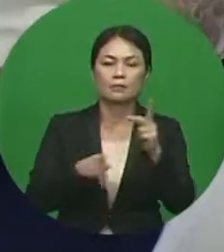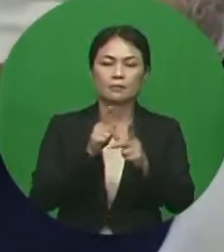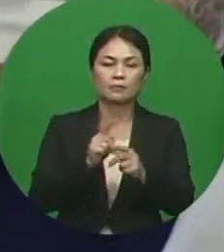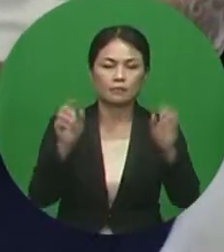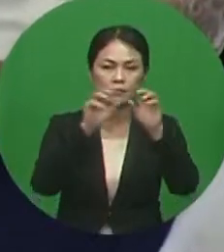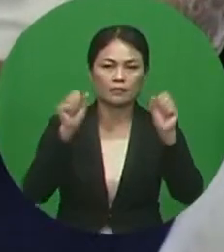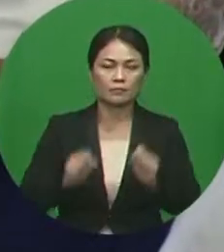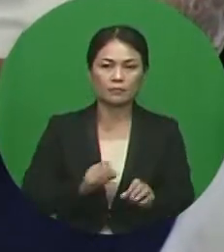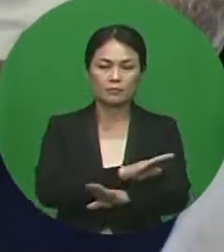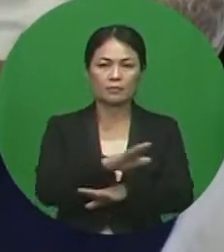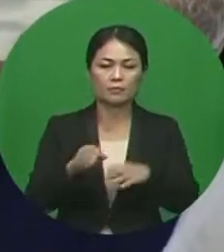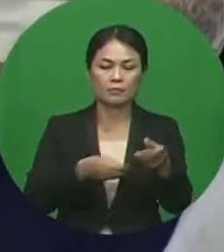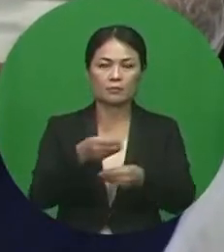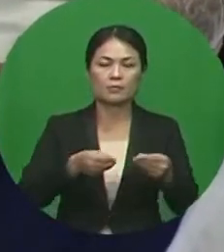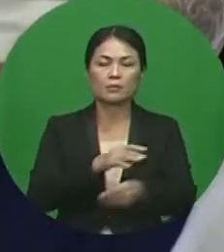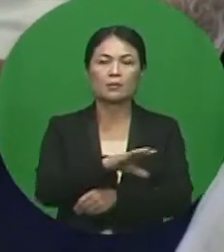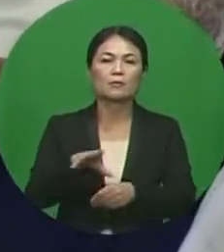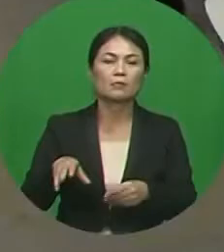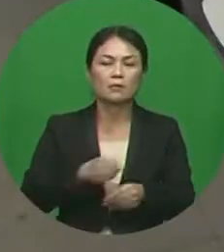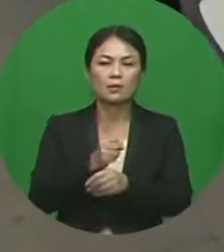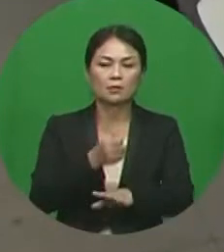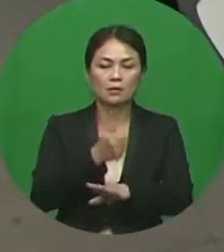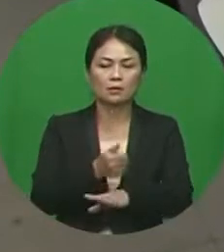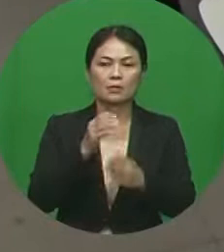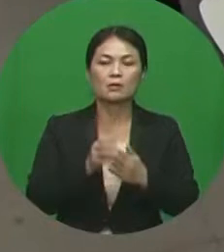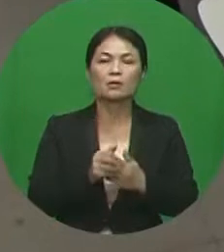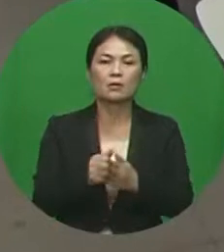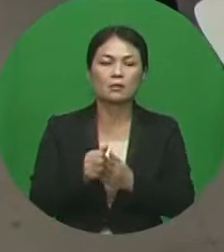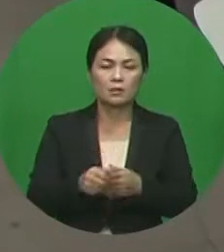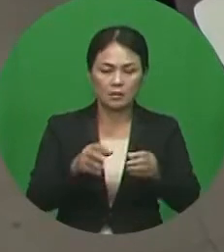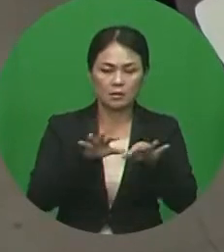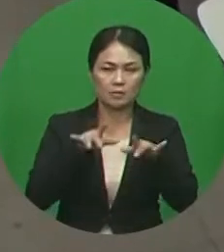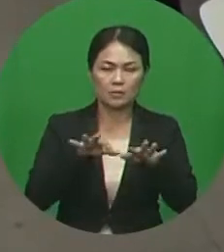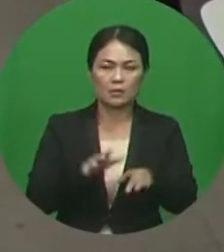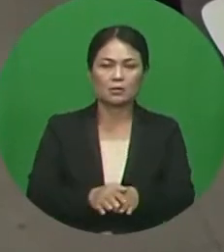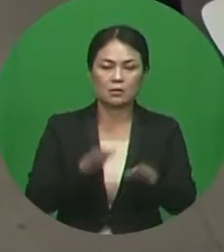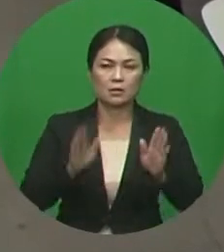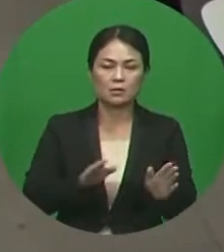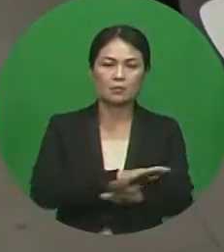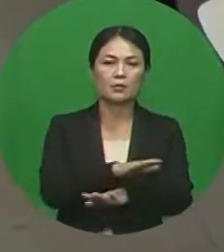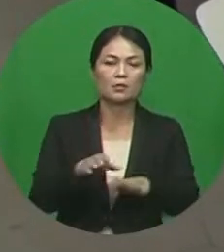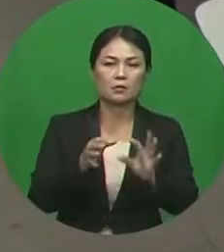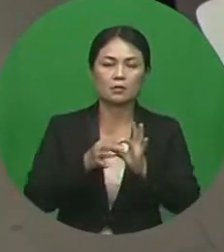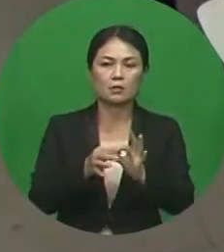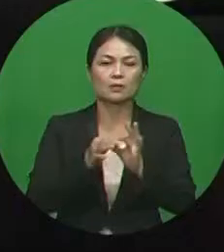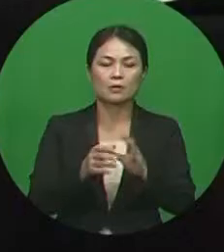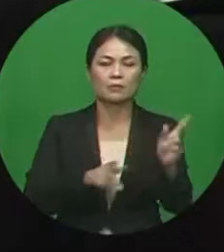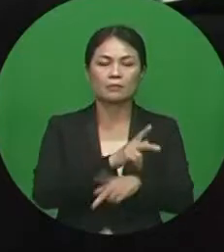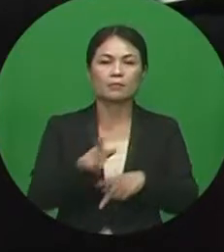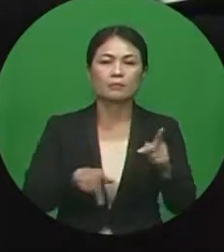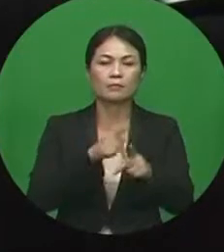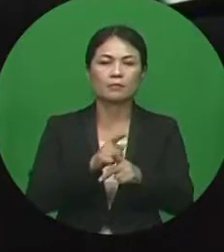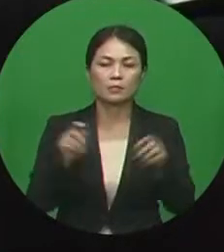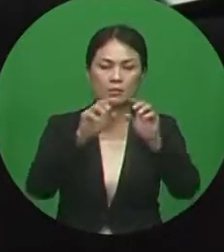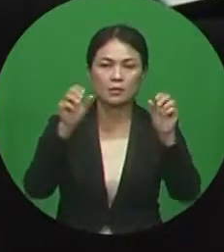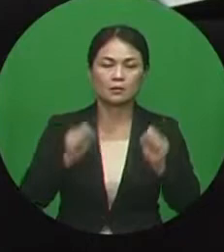រព័ន្ធគ្រប់គ្រងហិរញ្ញវត្ថុកម្ពុជាភាពជាអ្នកដឹកនាំព័ត៌មានវិទ្យាសម្រាប់អ្នកគ្រប់គ្រងទំនាក់ទំនងសាធារណៈក្នុង